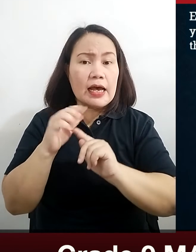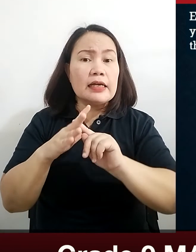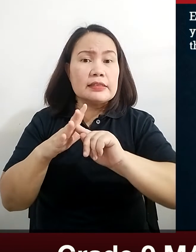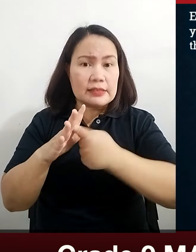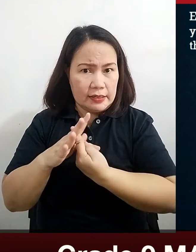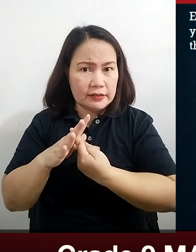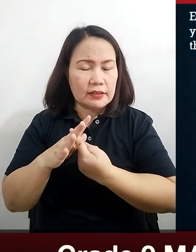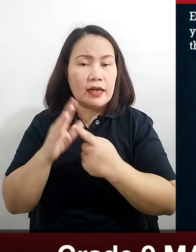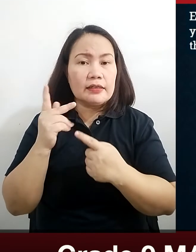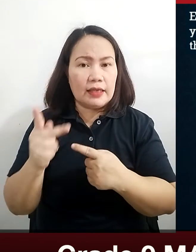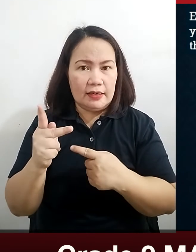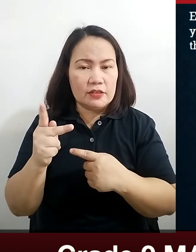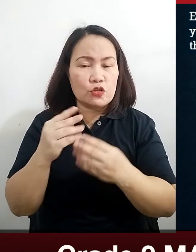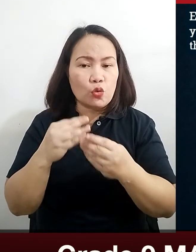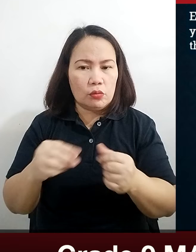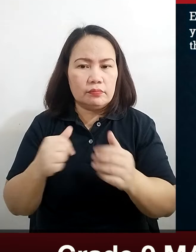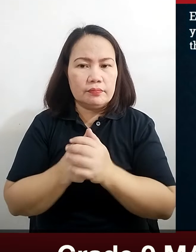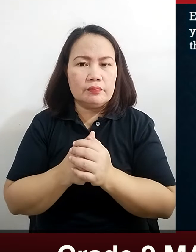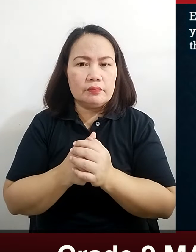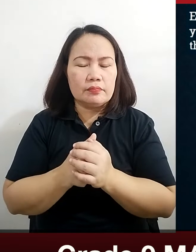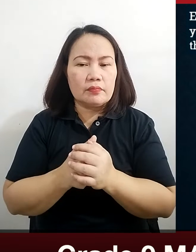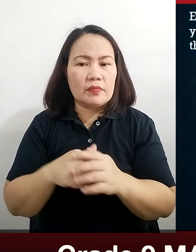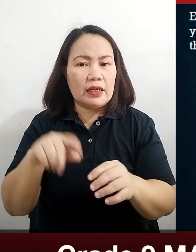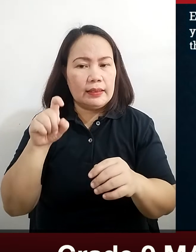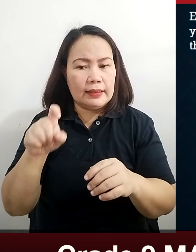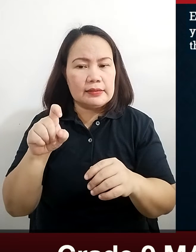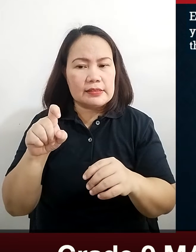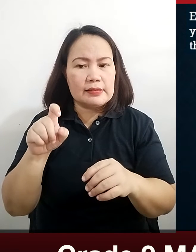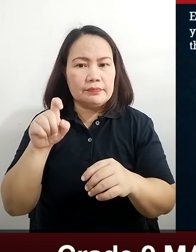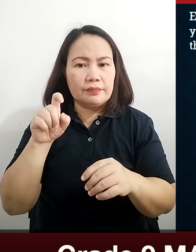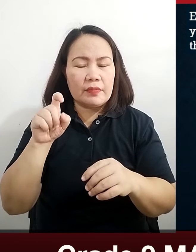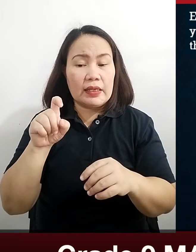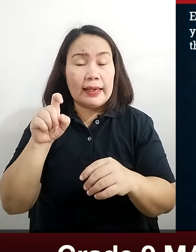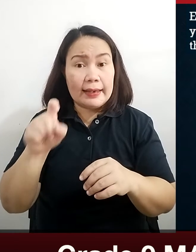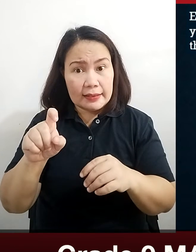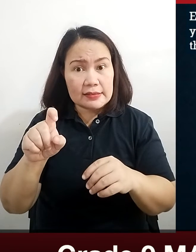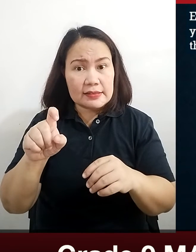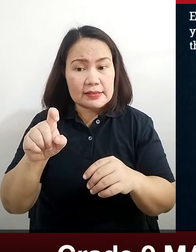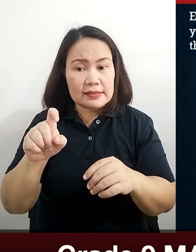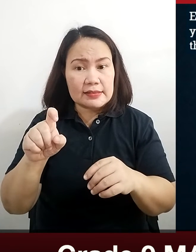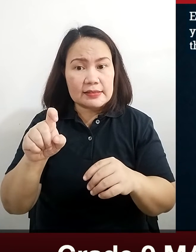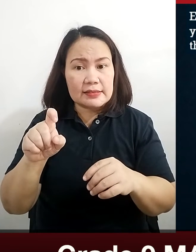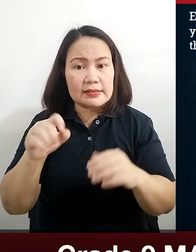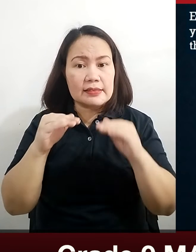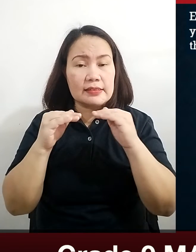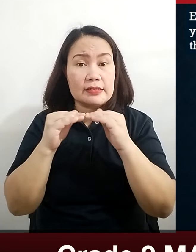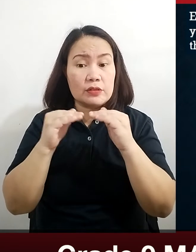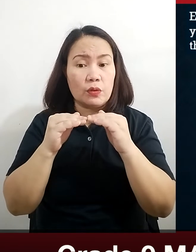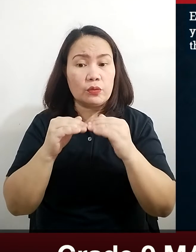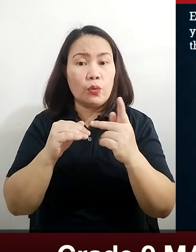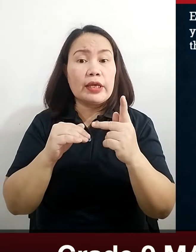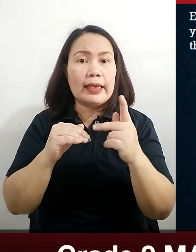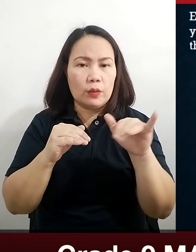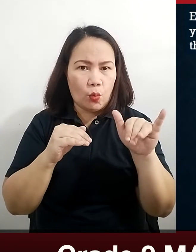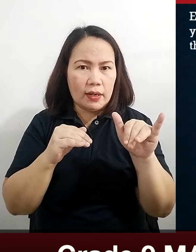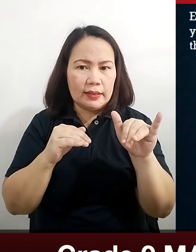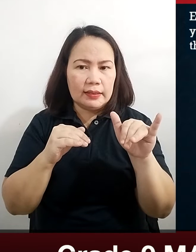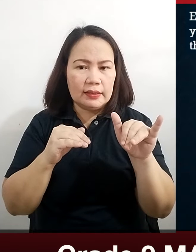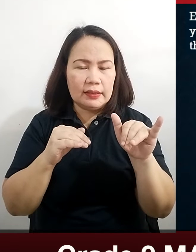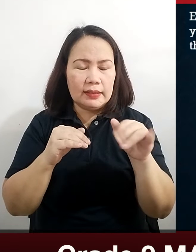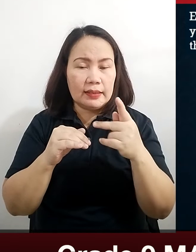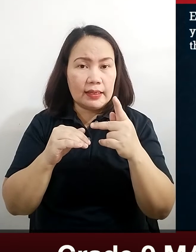yung constant natin. Since yung nauna dito is x, so dapat yan ang kunin natin. X is equal to